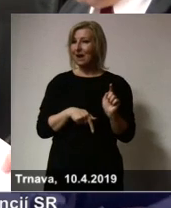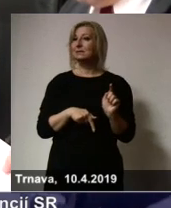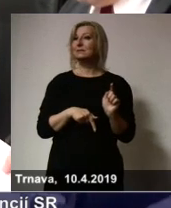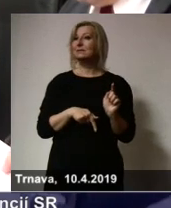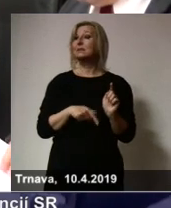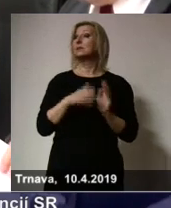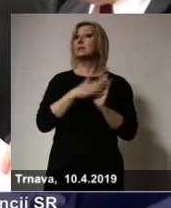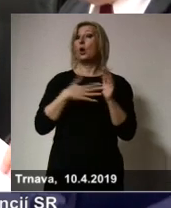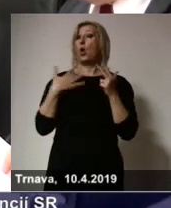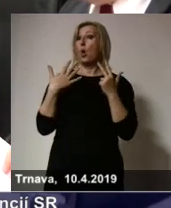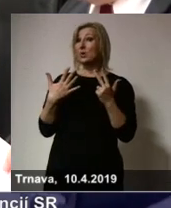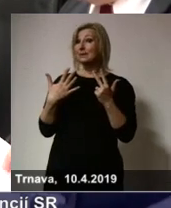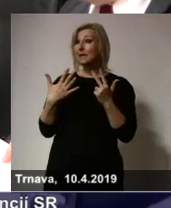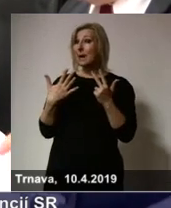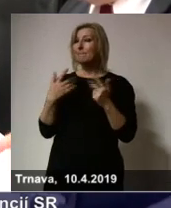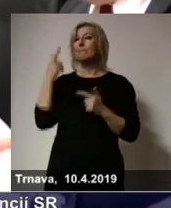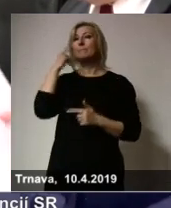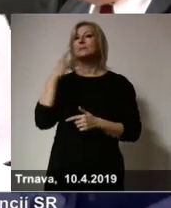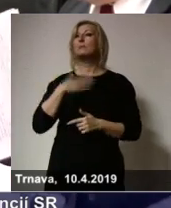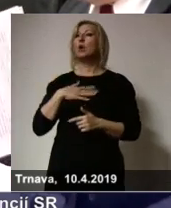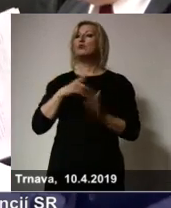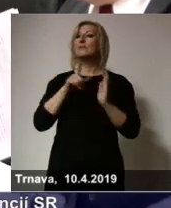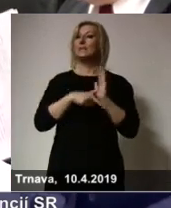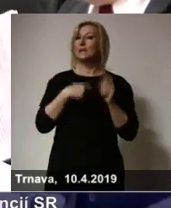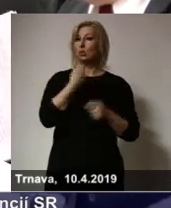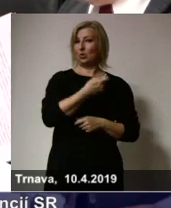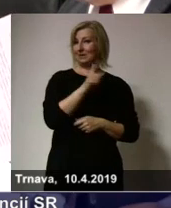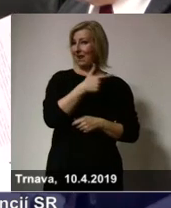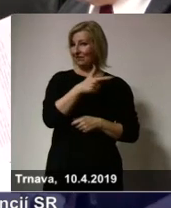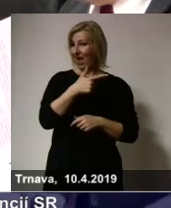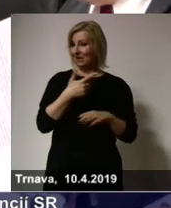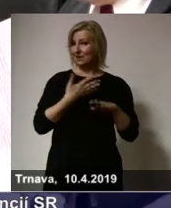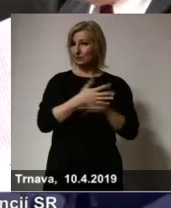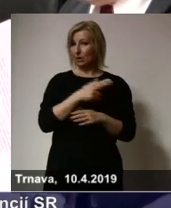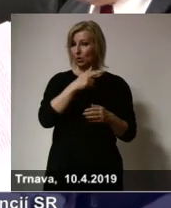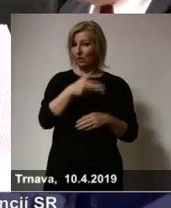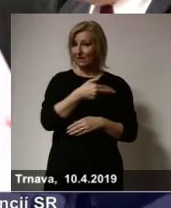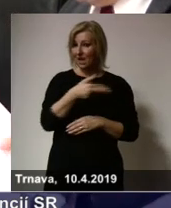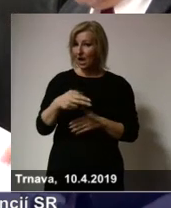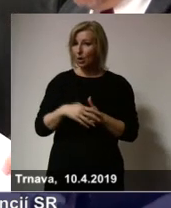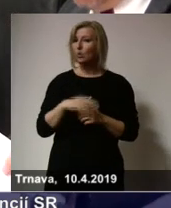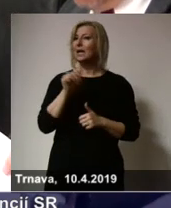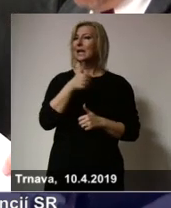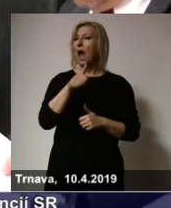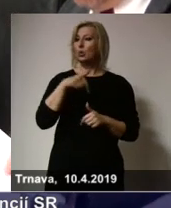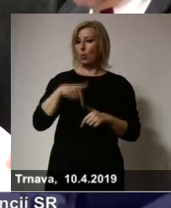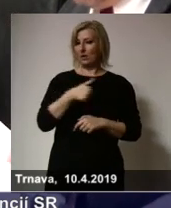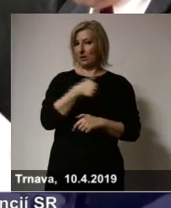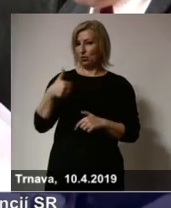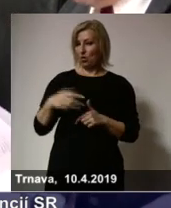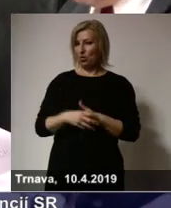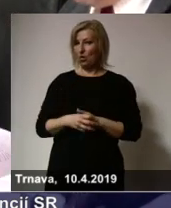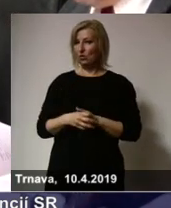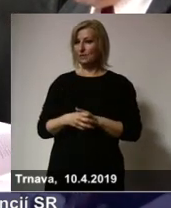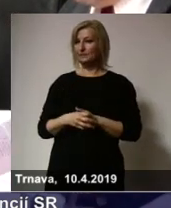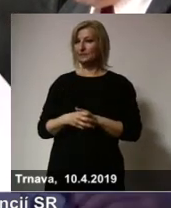začínal pri 8, myslím, že oni dostali 12 miliónov eur už v januári tohoto roka. a bolo